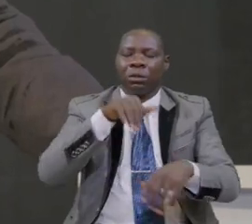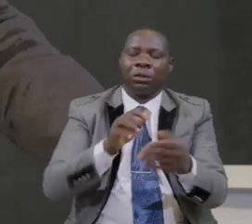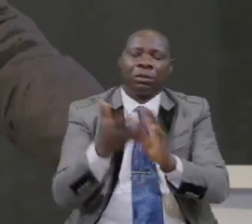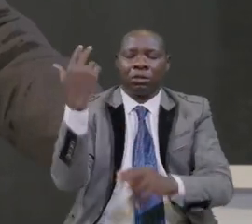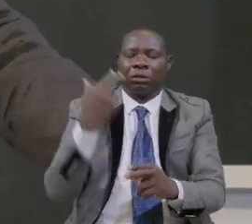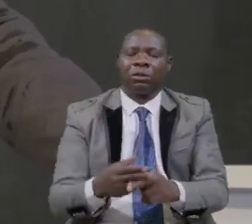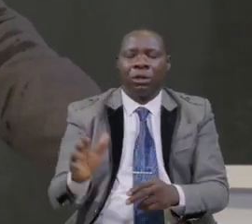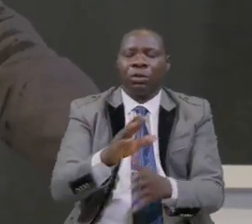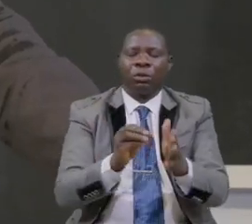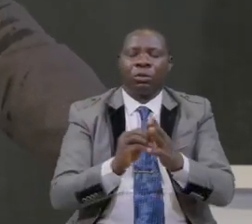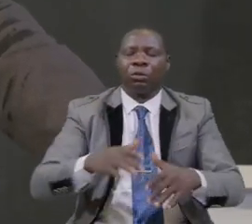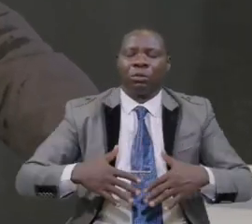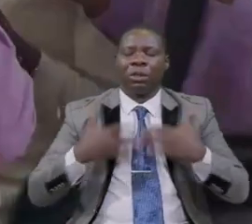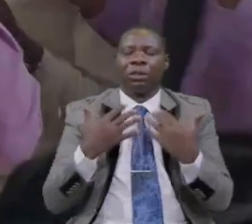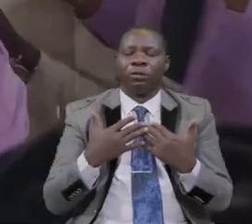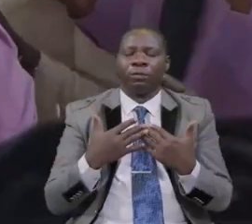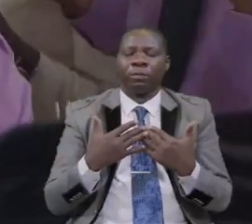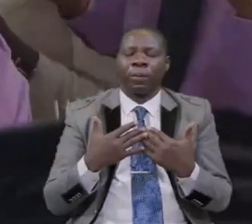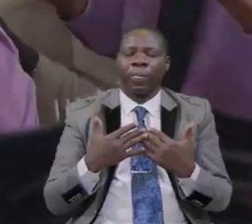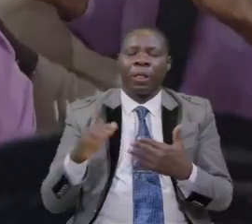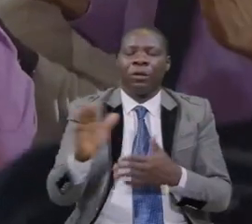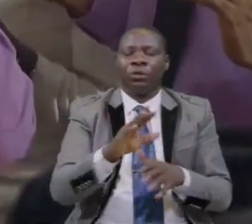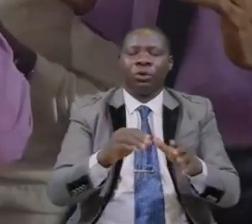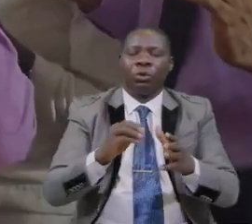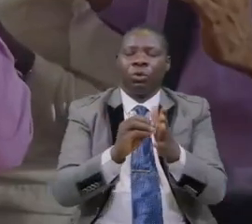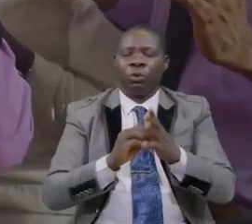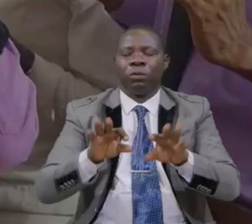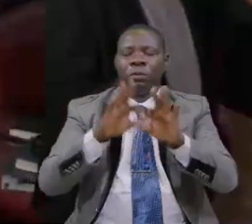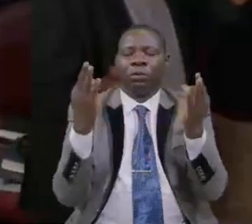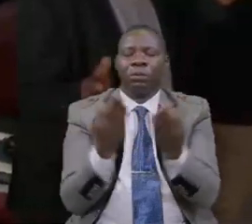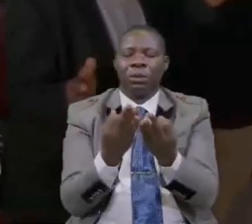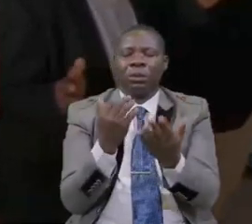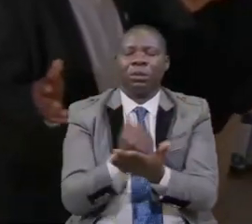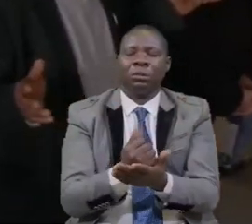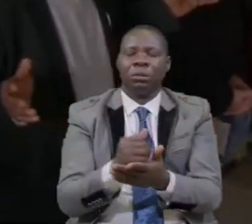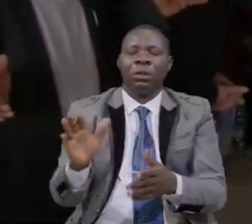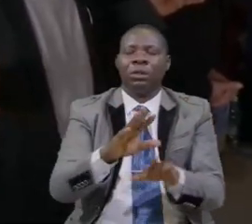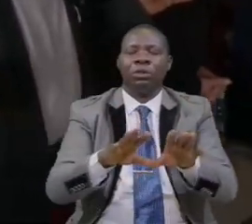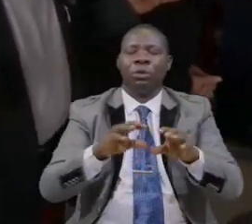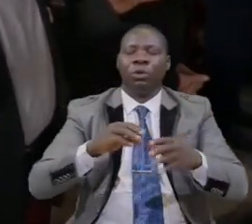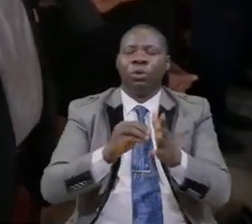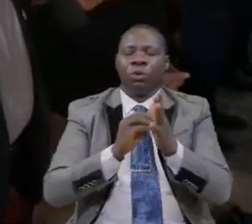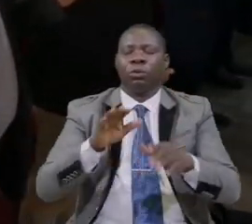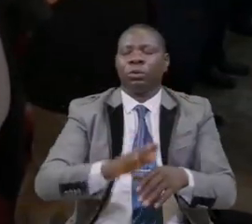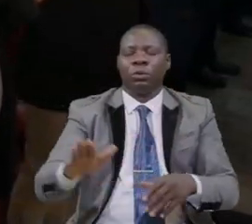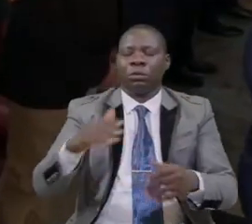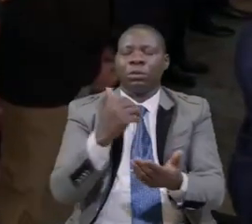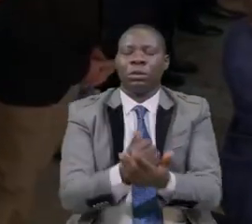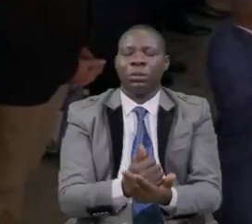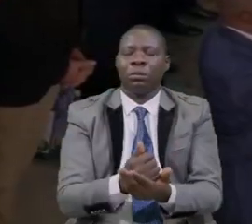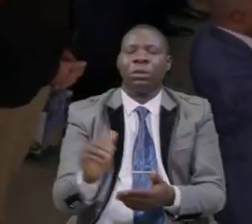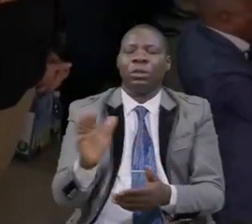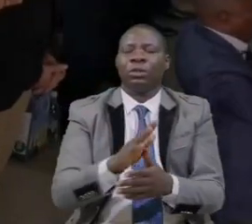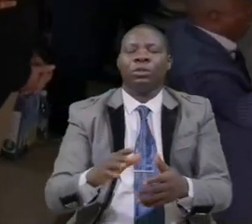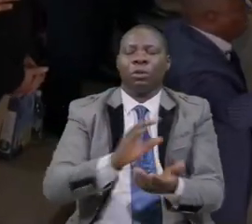Ta vie, ta famille, tes enfants, tes